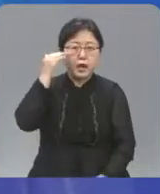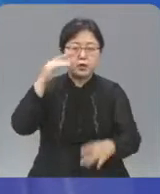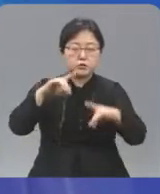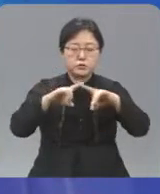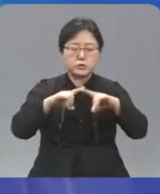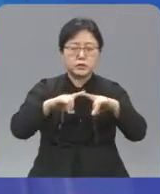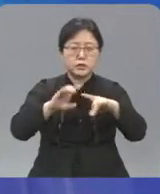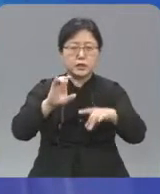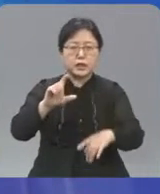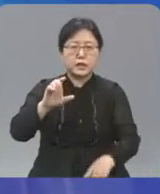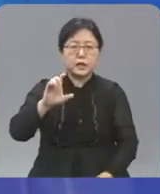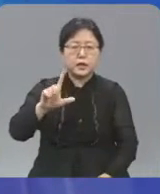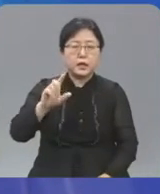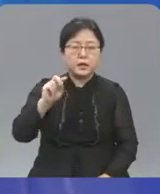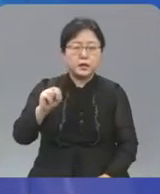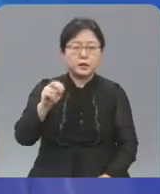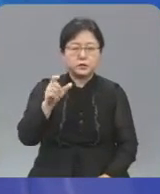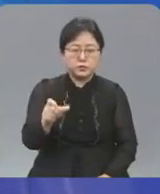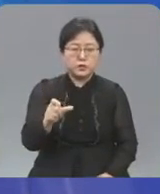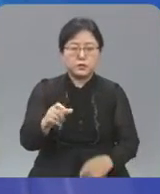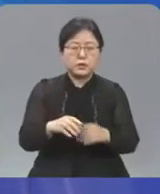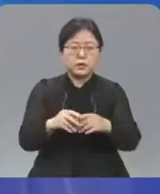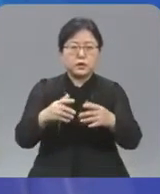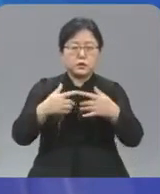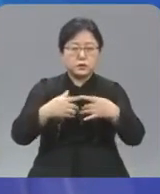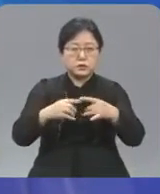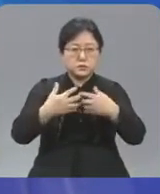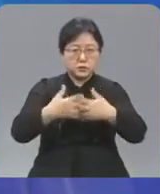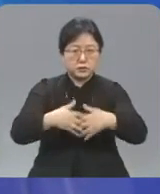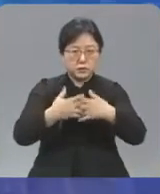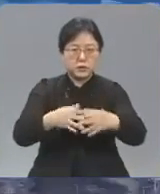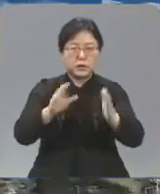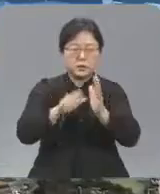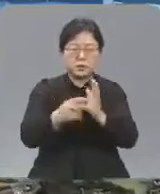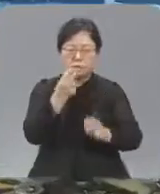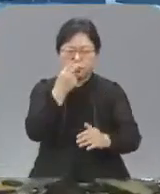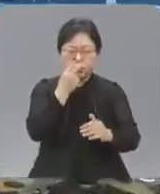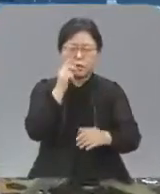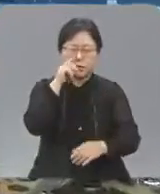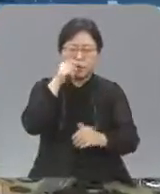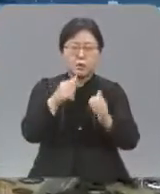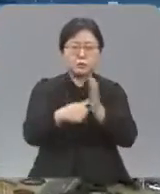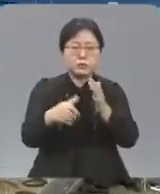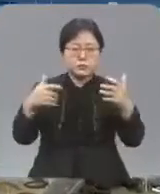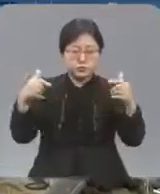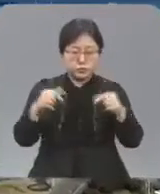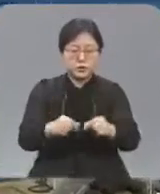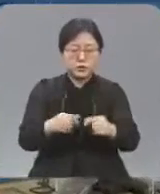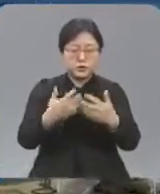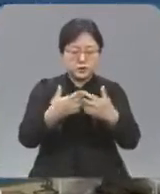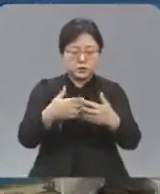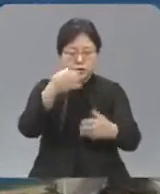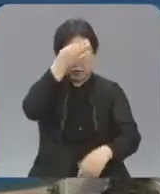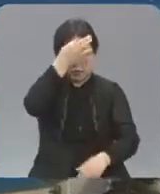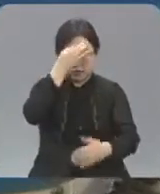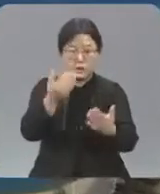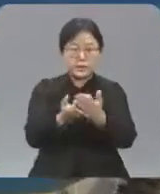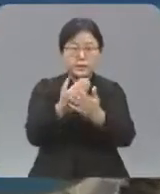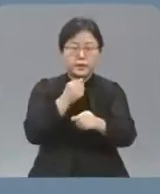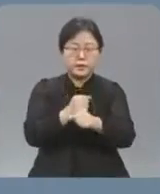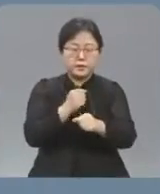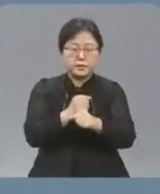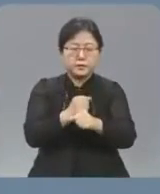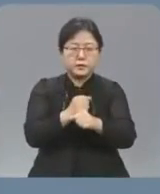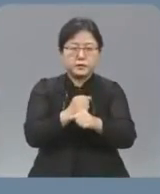한국전력이 LNG 복합화력발전소의 발전기를 가동할 때 나오는 대기오염물질을 저감하는 기술 개발에 나섭니다.